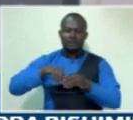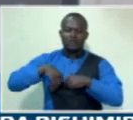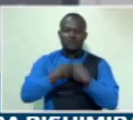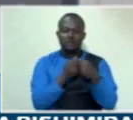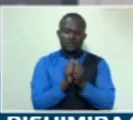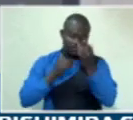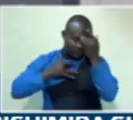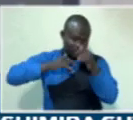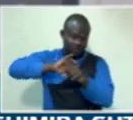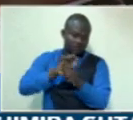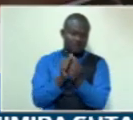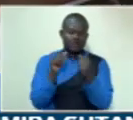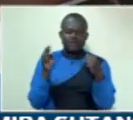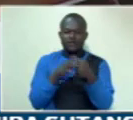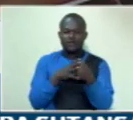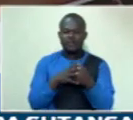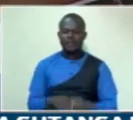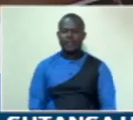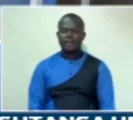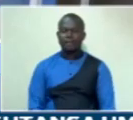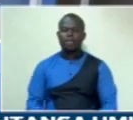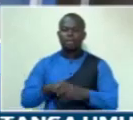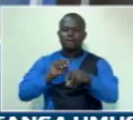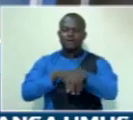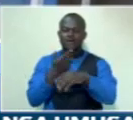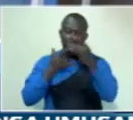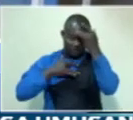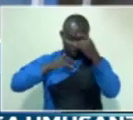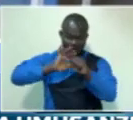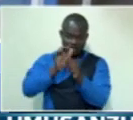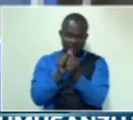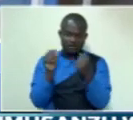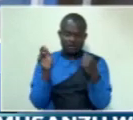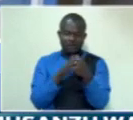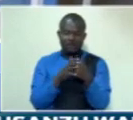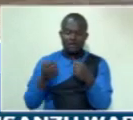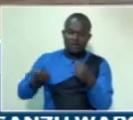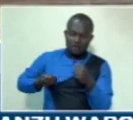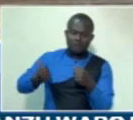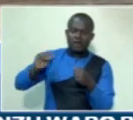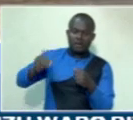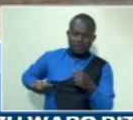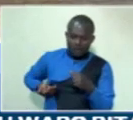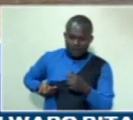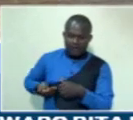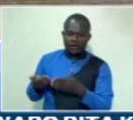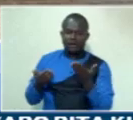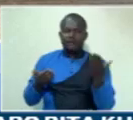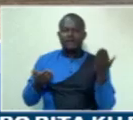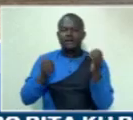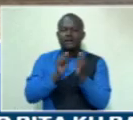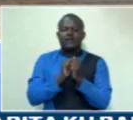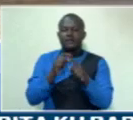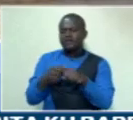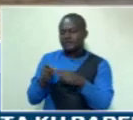n'icyorezo cya COVID-19 muri iki gihe cya COVID-19 abakobwa abagore abari